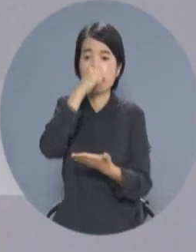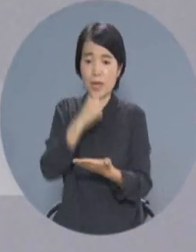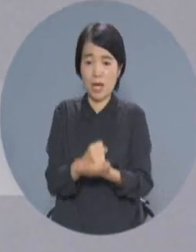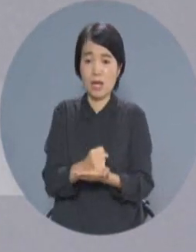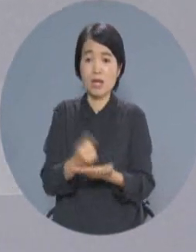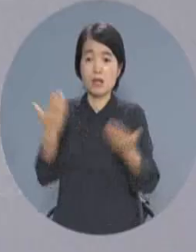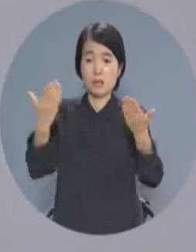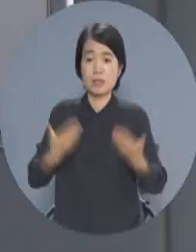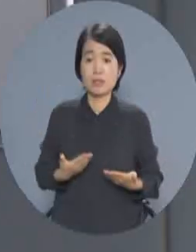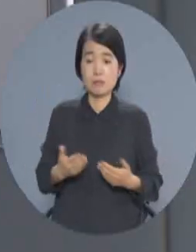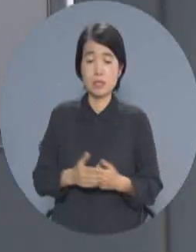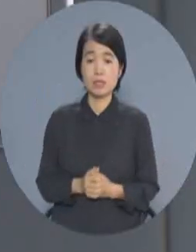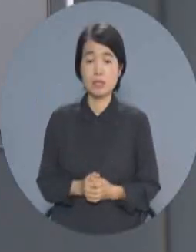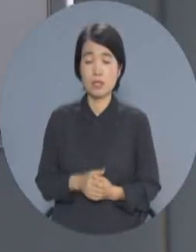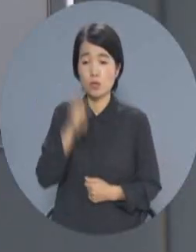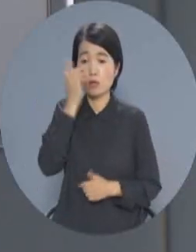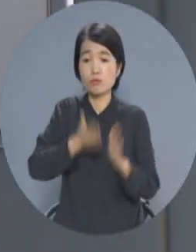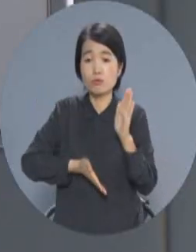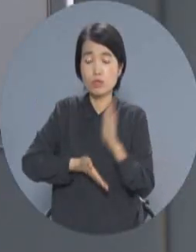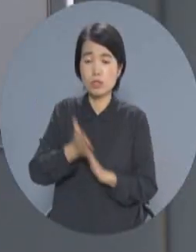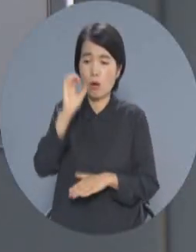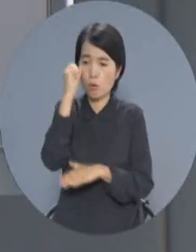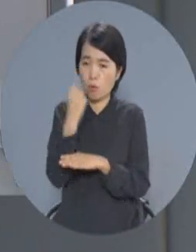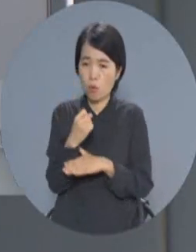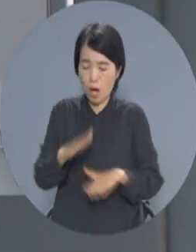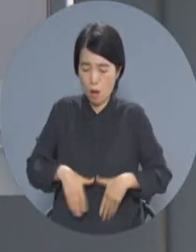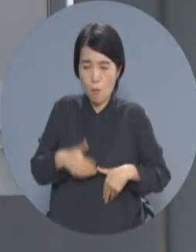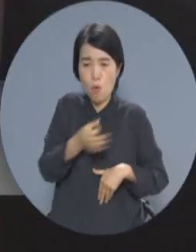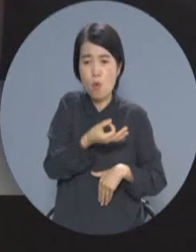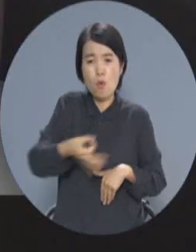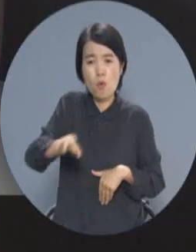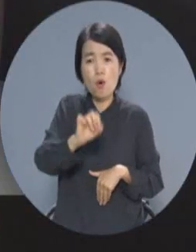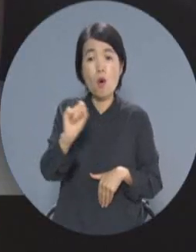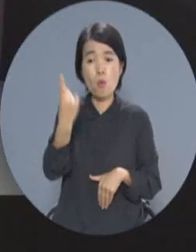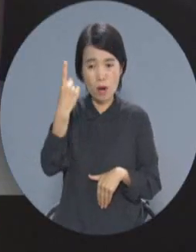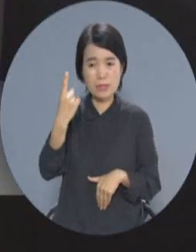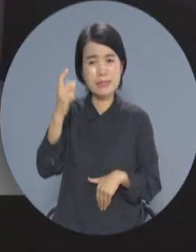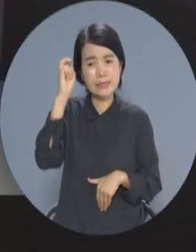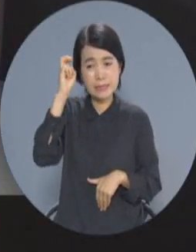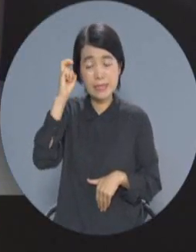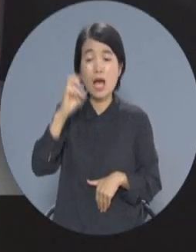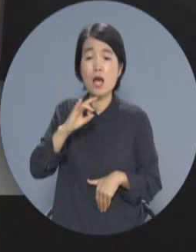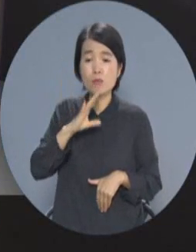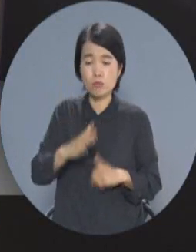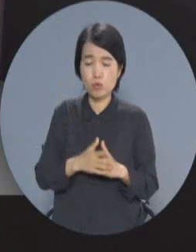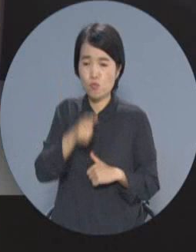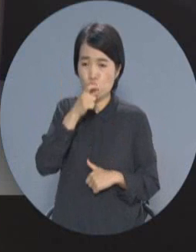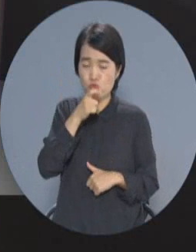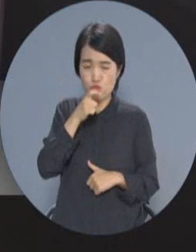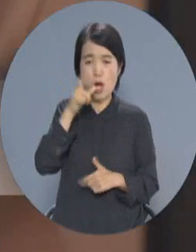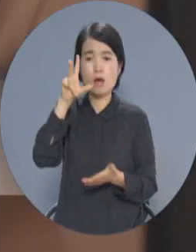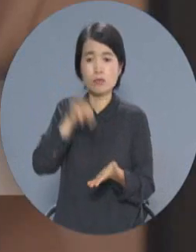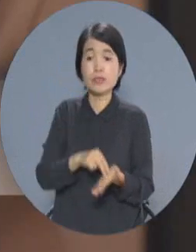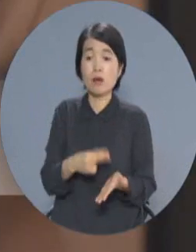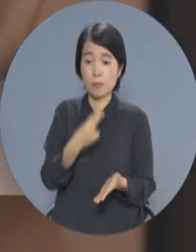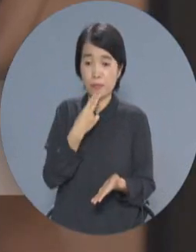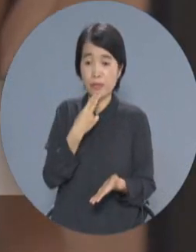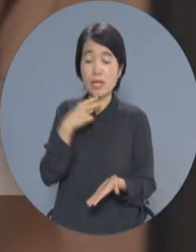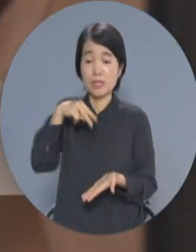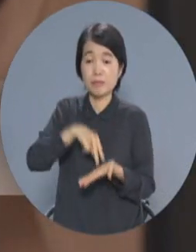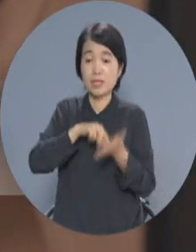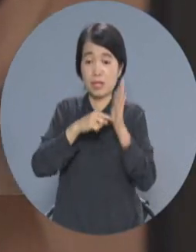판정을 받았습니다. 여수시는 노후화된 보일러가 원인일 수도 있다고 추정만 할 뿐 수돗물 자체에는 문제가